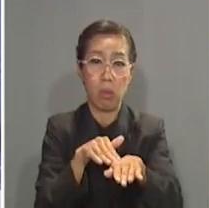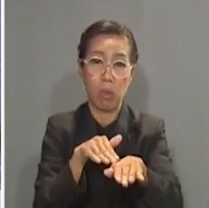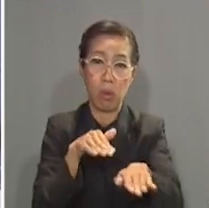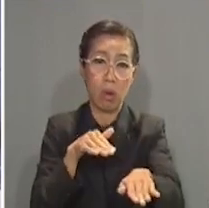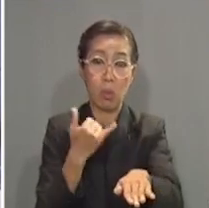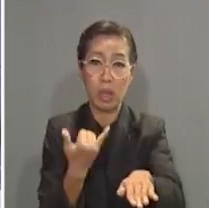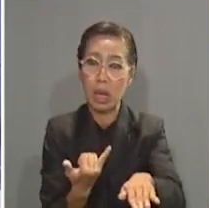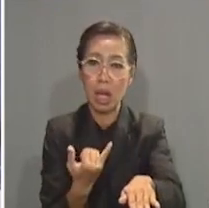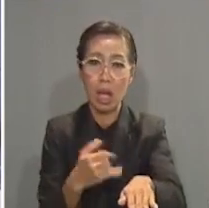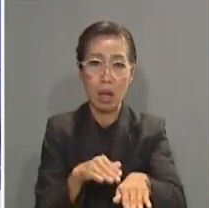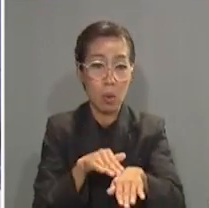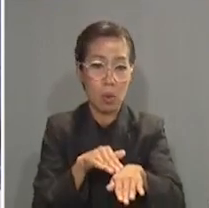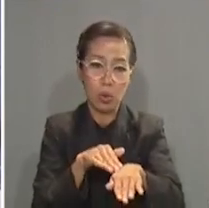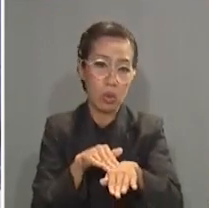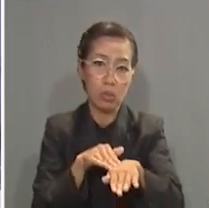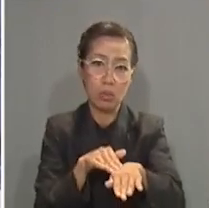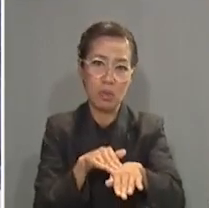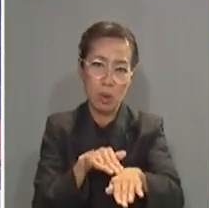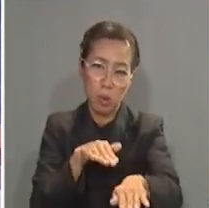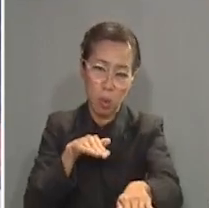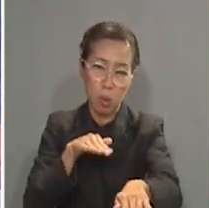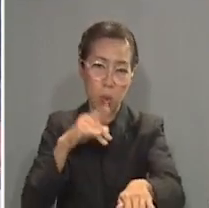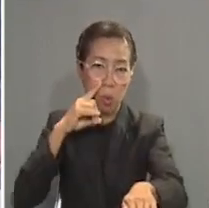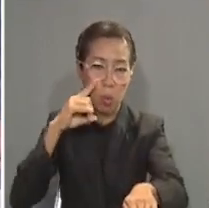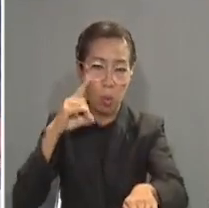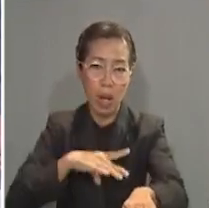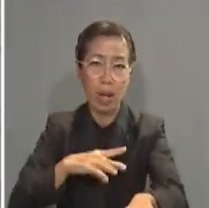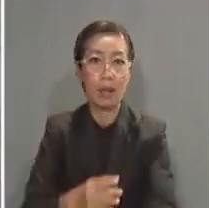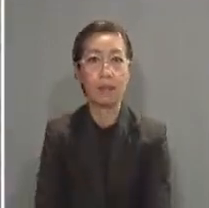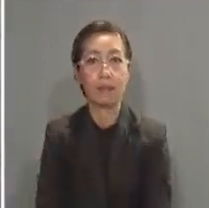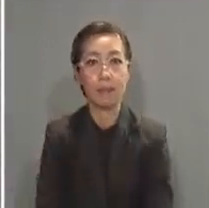ถย่นตไม่สามารถถันได้และบางจด รถตดหนกมา ค่ะ